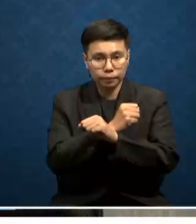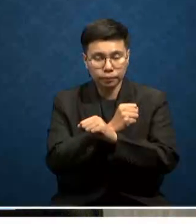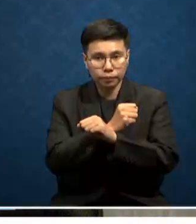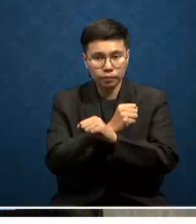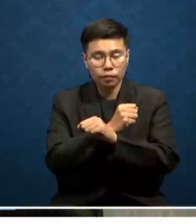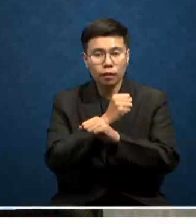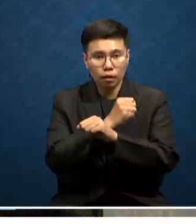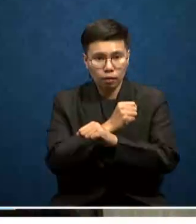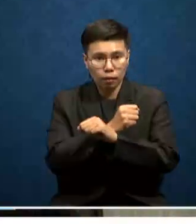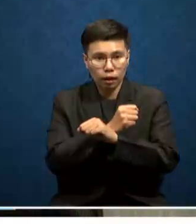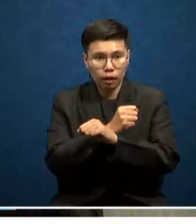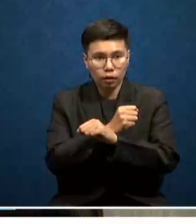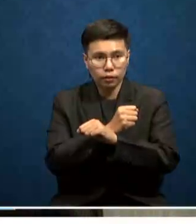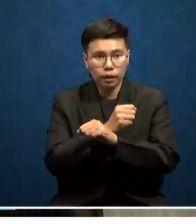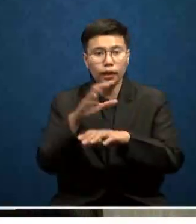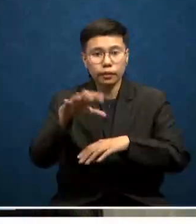การ